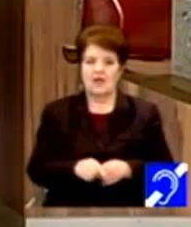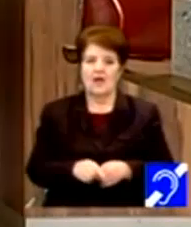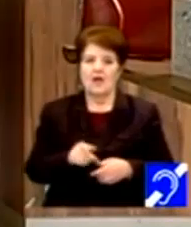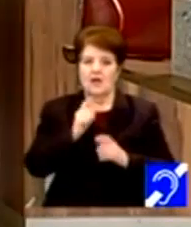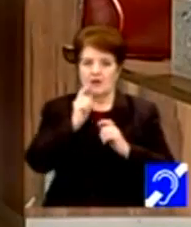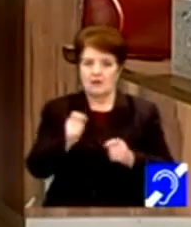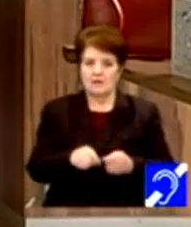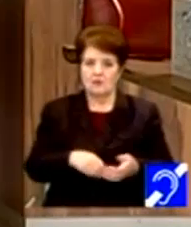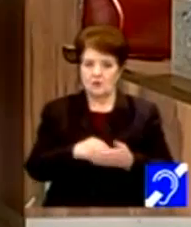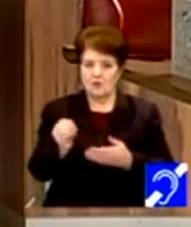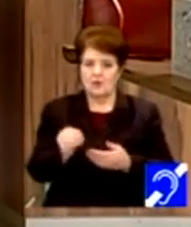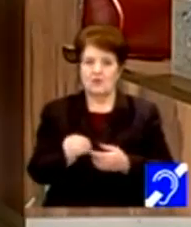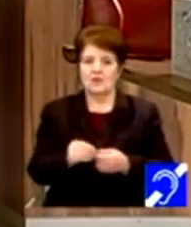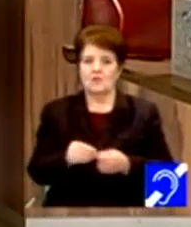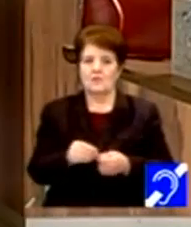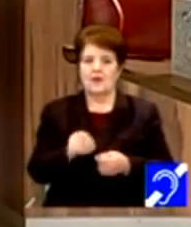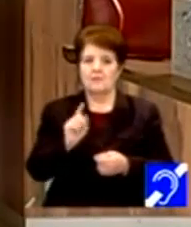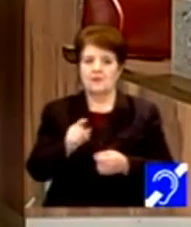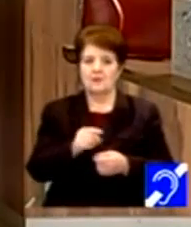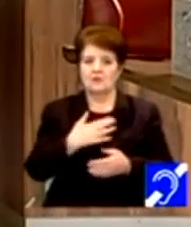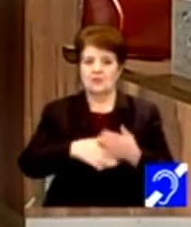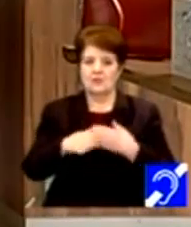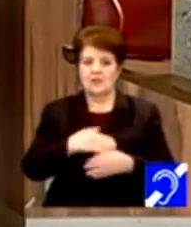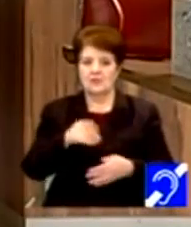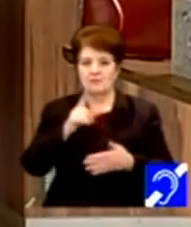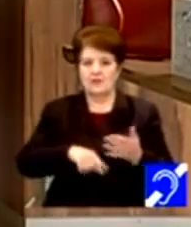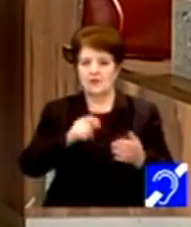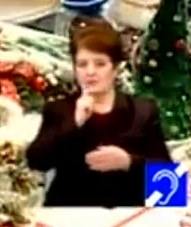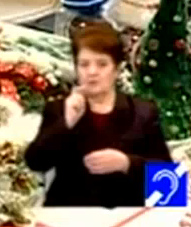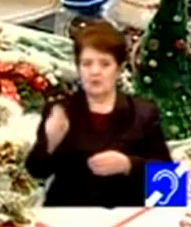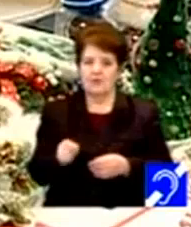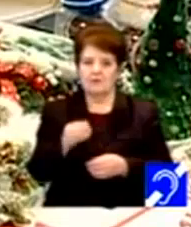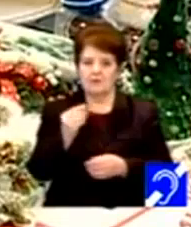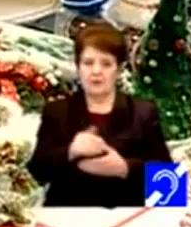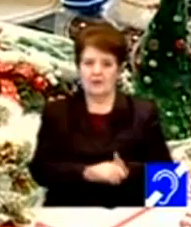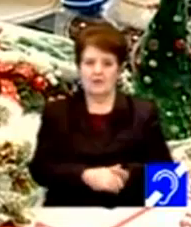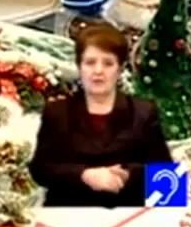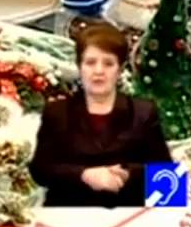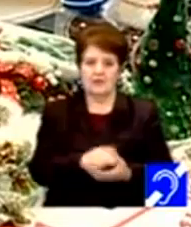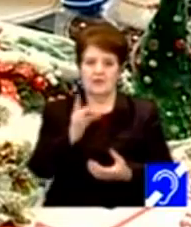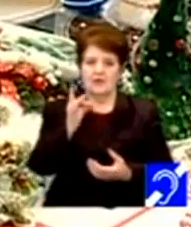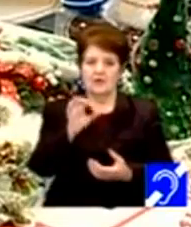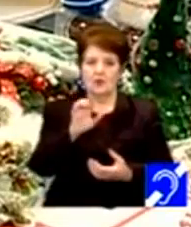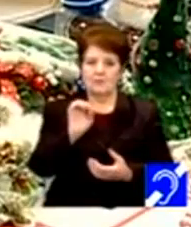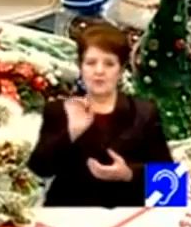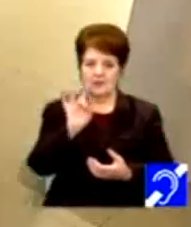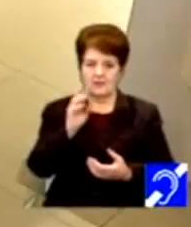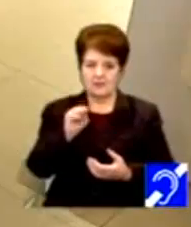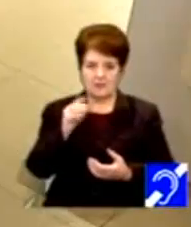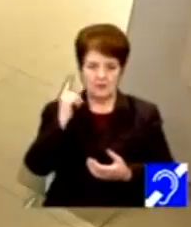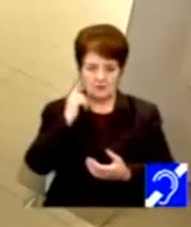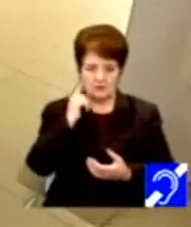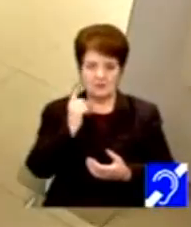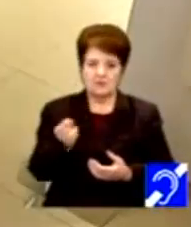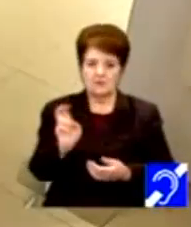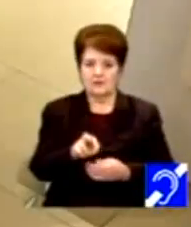dragi și donăm bani. Eu sper asta să se rezolve cât mai curând. Am aflat despre cazul Robert și am venit să-i ajutăm, desigur. Mai